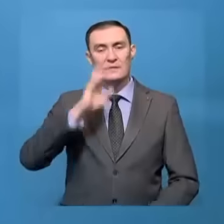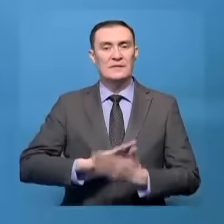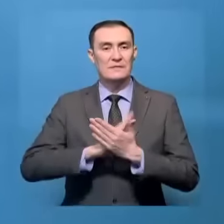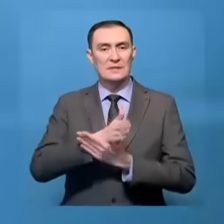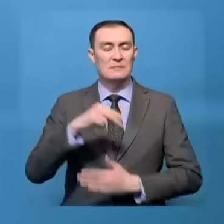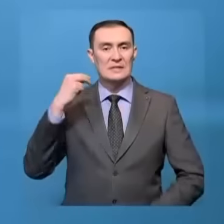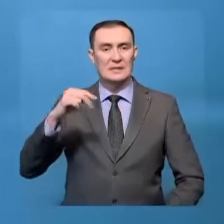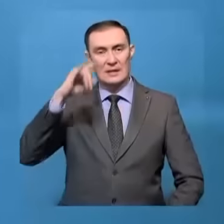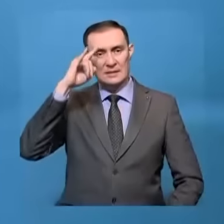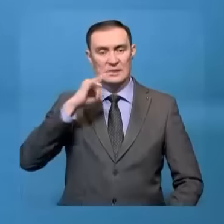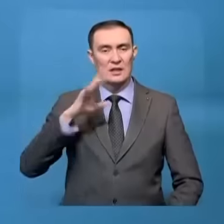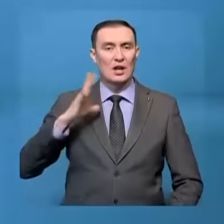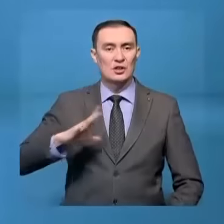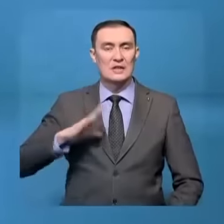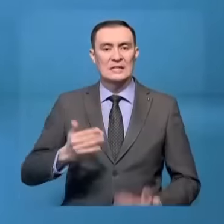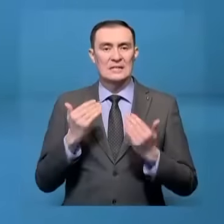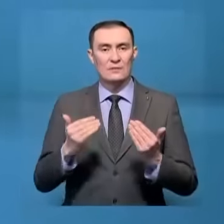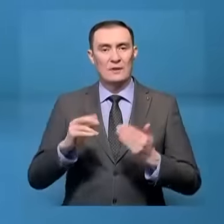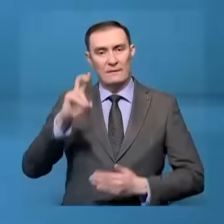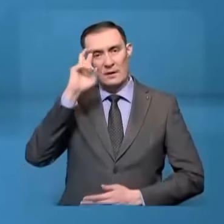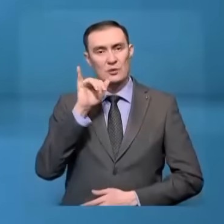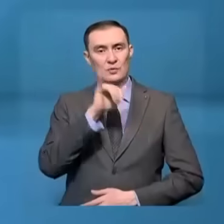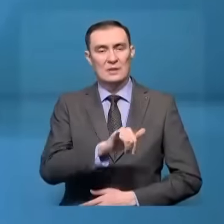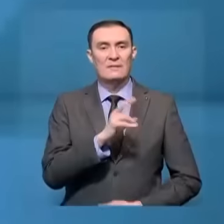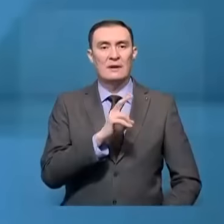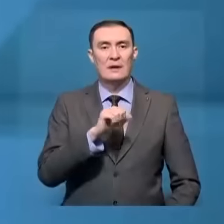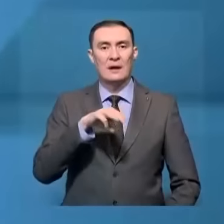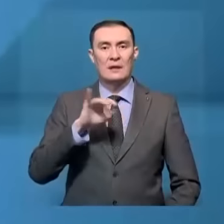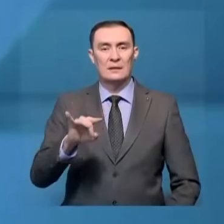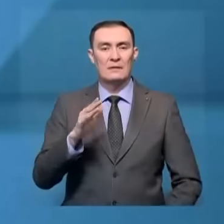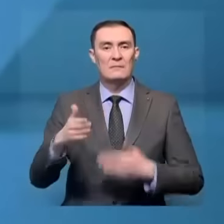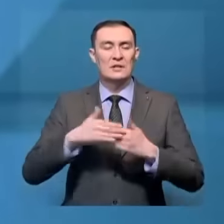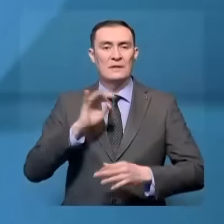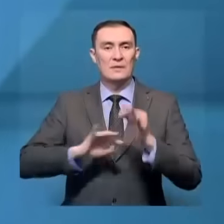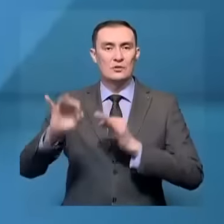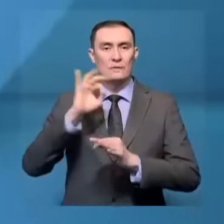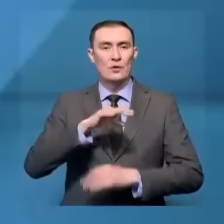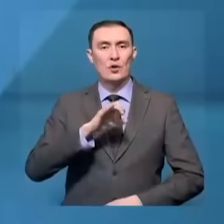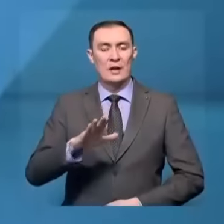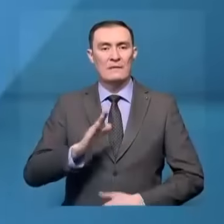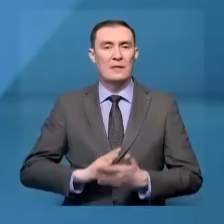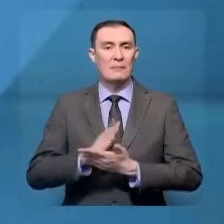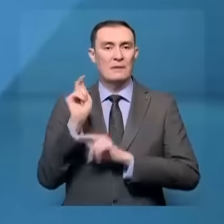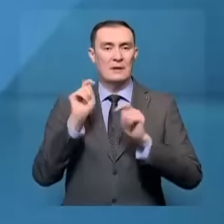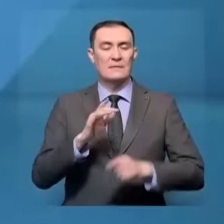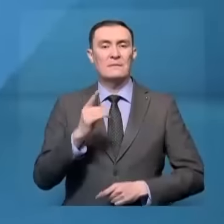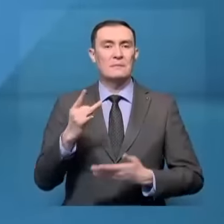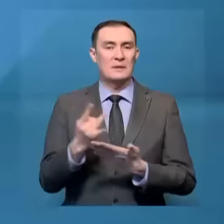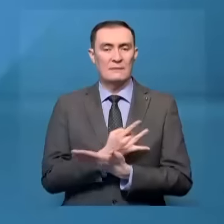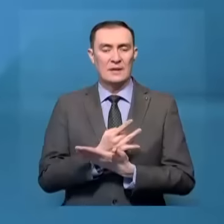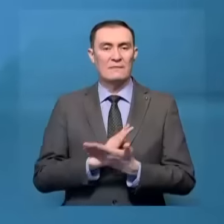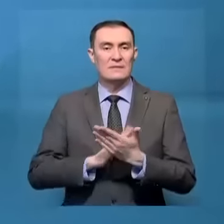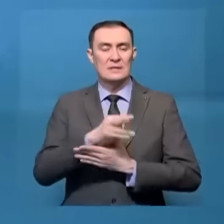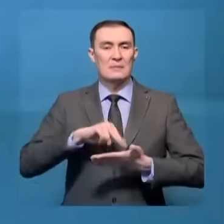Государственный визит президента Казахстана ожидается сегодня в государство Катар на Ближний Восток. В этом году Касым-Жомарт Токаев направляется впервые.